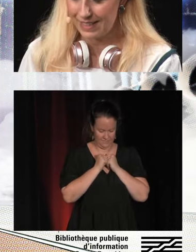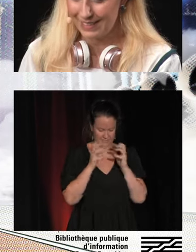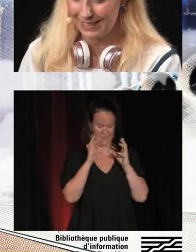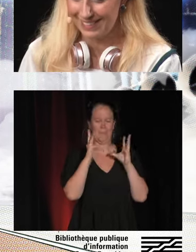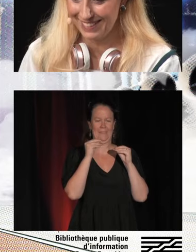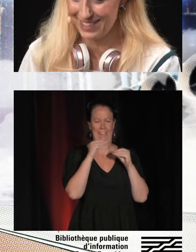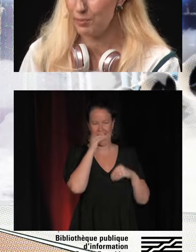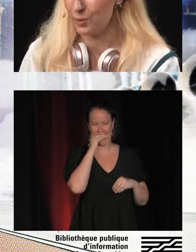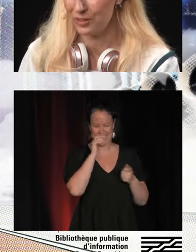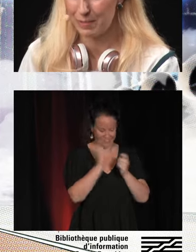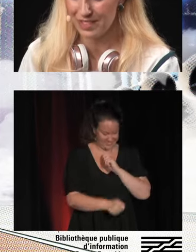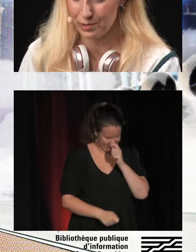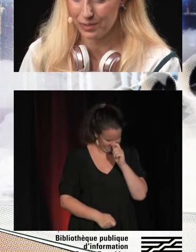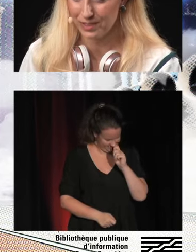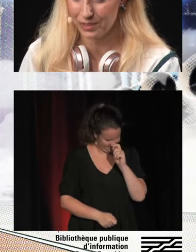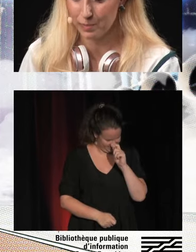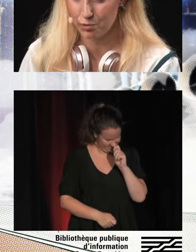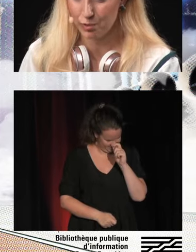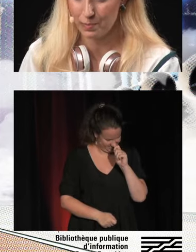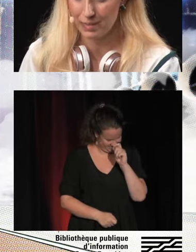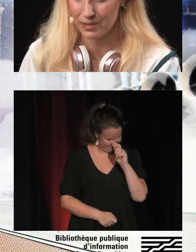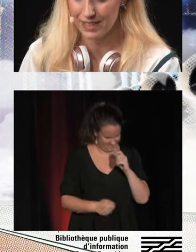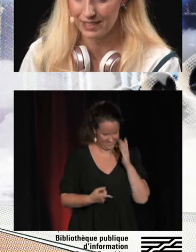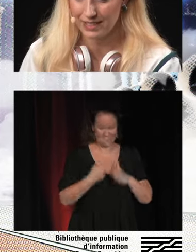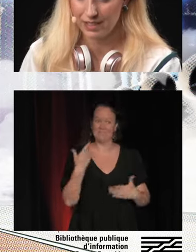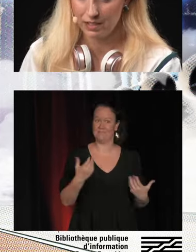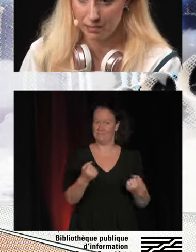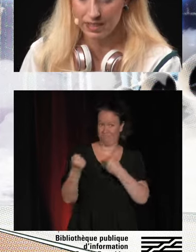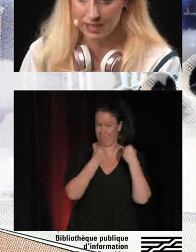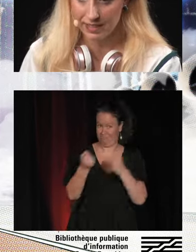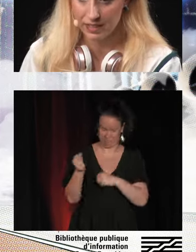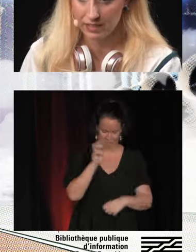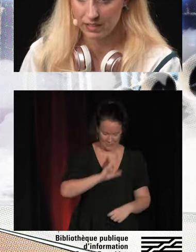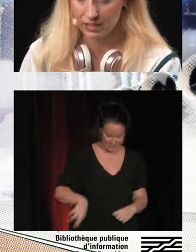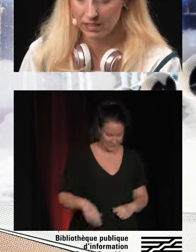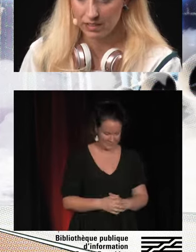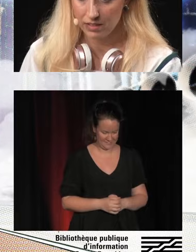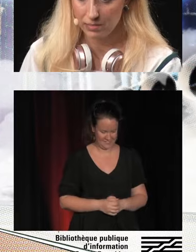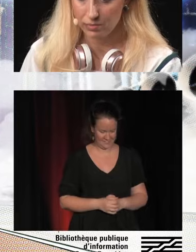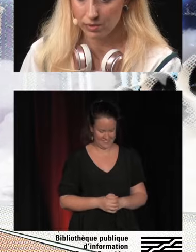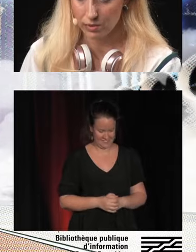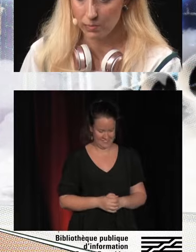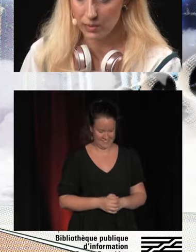Hop là. C'est bon, au moins on a passé le saut. Rebonjour Super Mario Kart. Merci